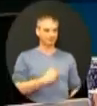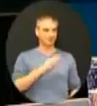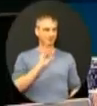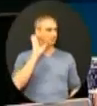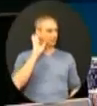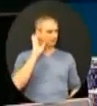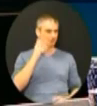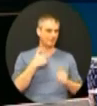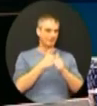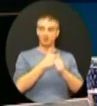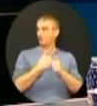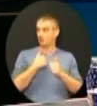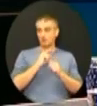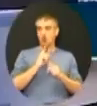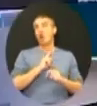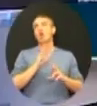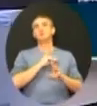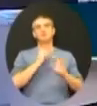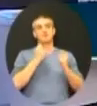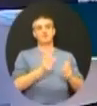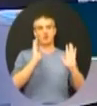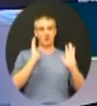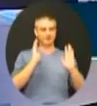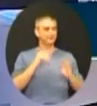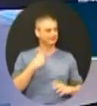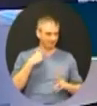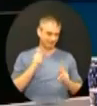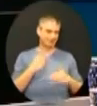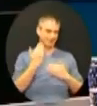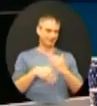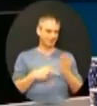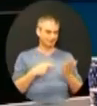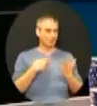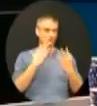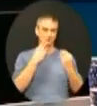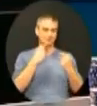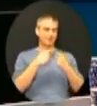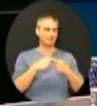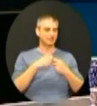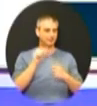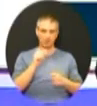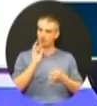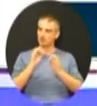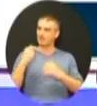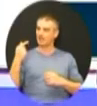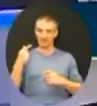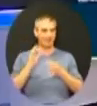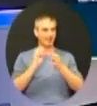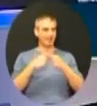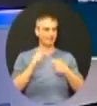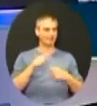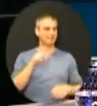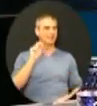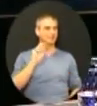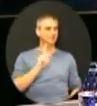לשמוע ני לא לא מסכימה בכוח אנחנו נצים לסים בנקודה הזא אני מאוד מוד לחבר ורדין גר חברת צ נמיס